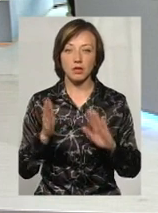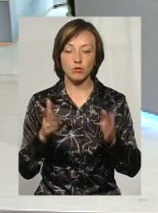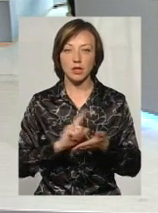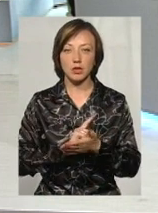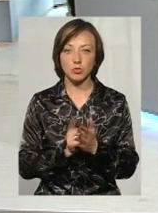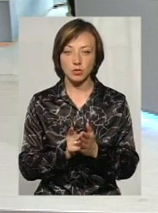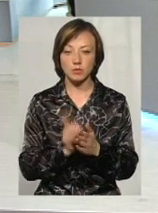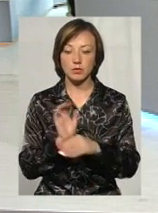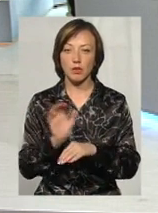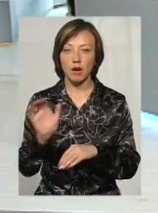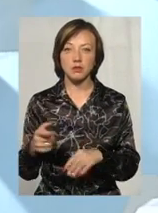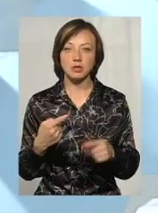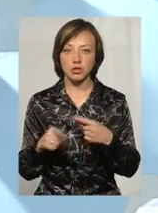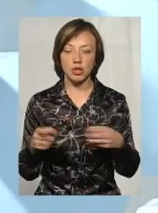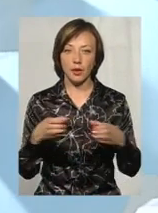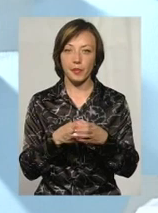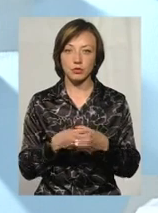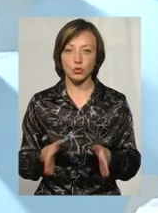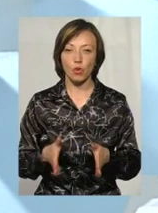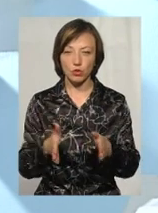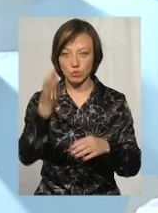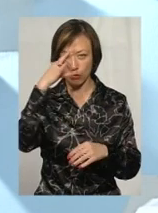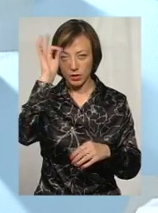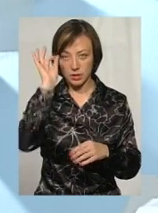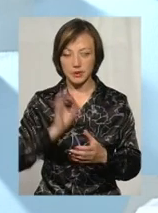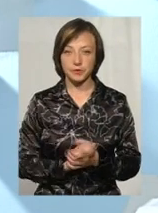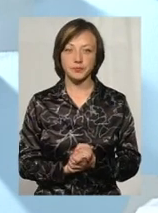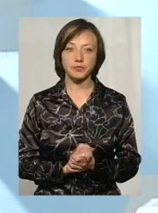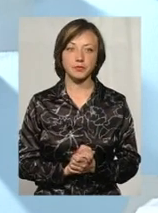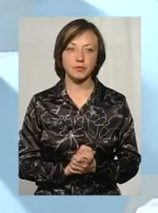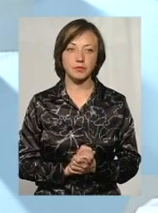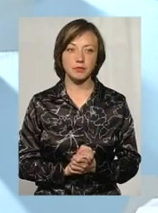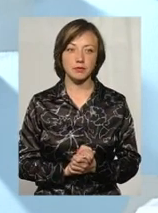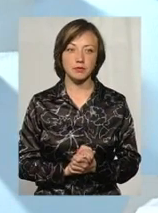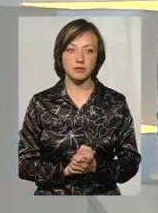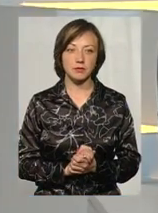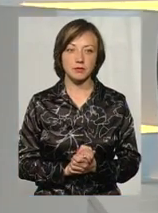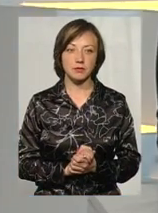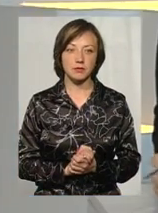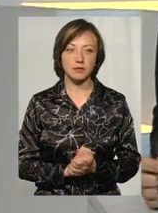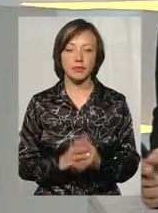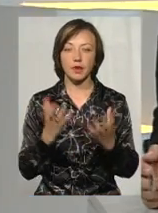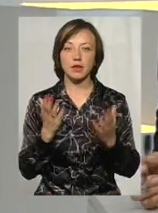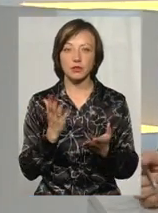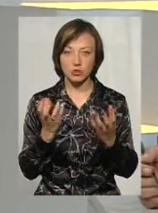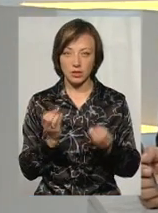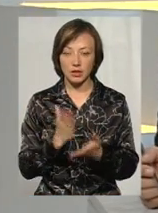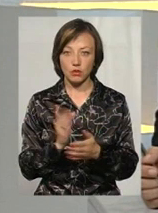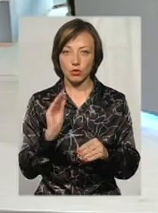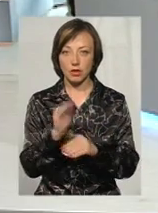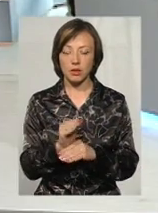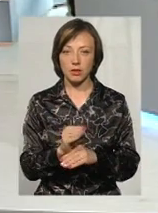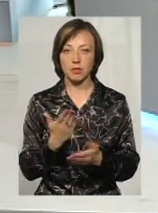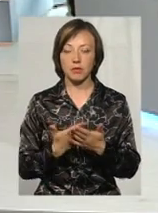то переадресують найближчому екіпажу, навіть дорожній поліції, який відреагує в ту саму хвилину. Дякую. Є що додати, пане? Так, пост